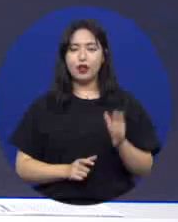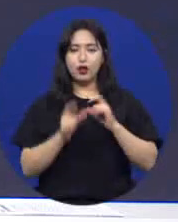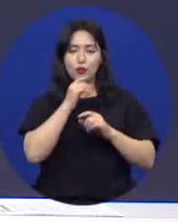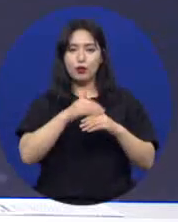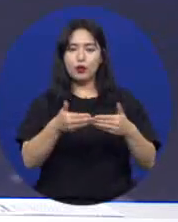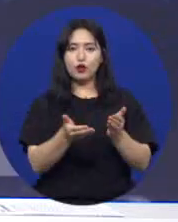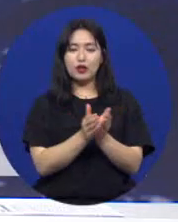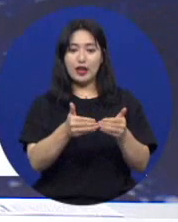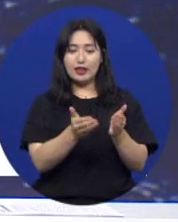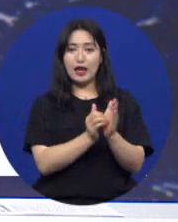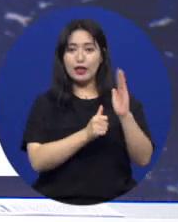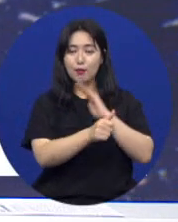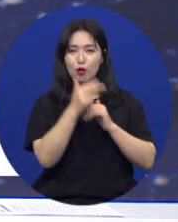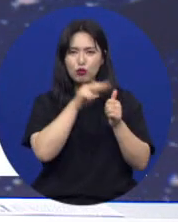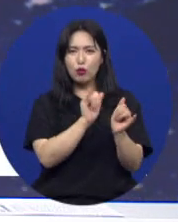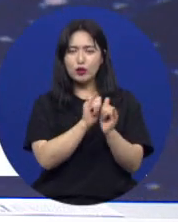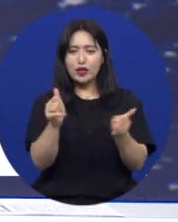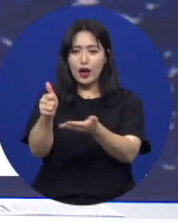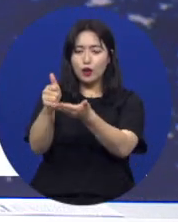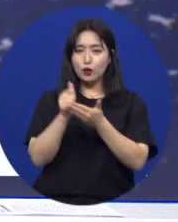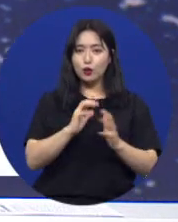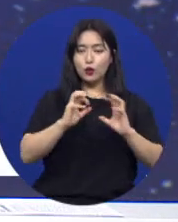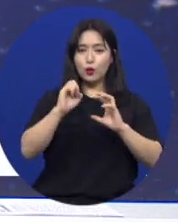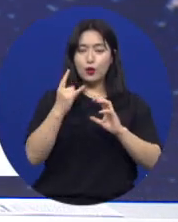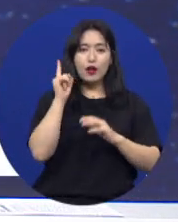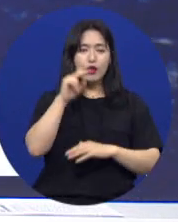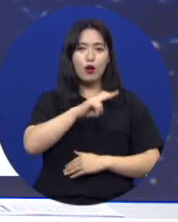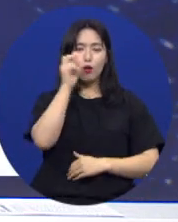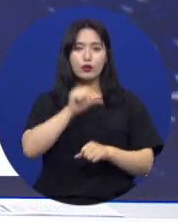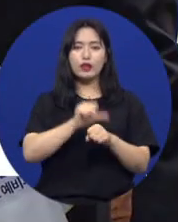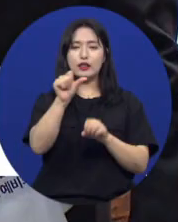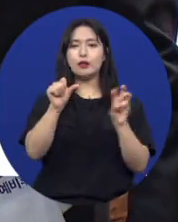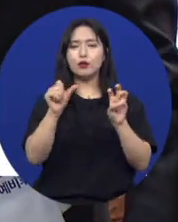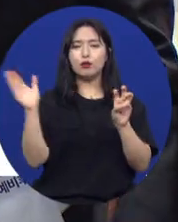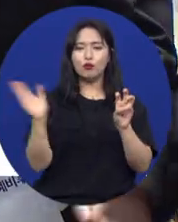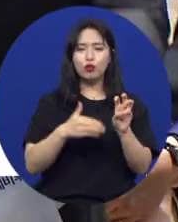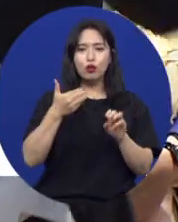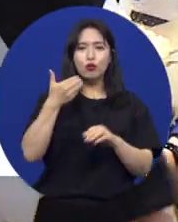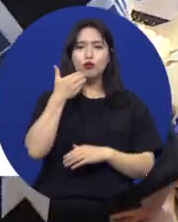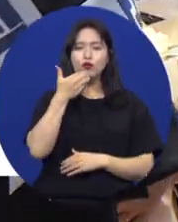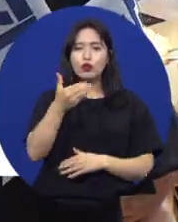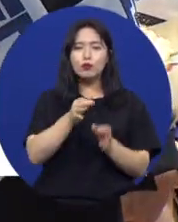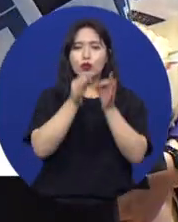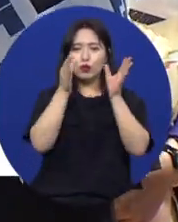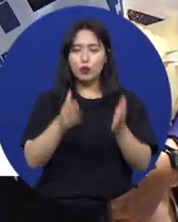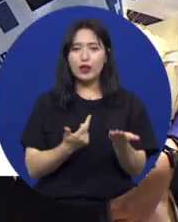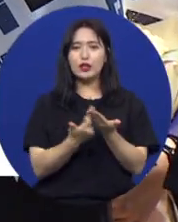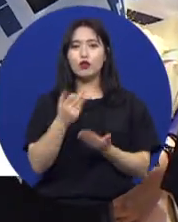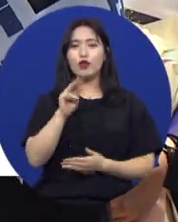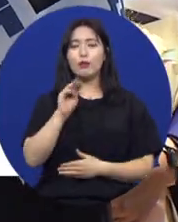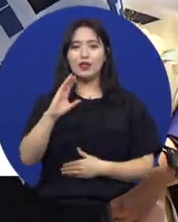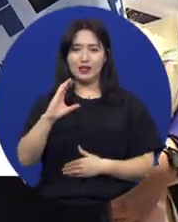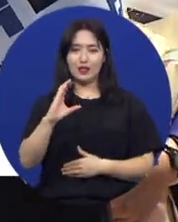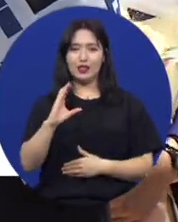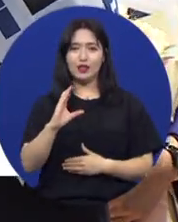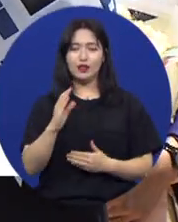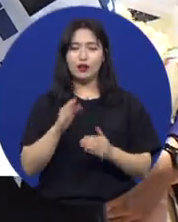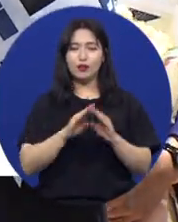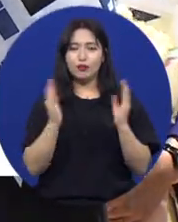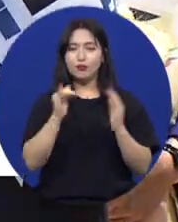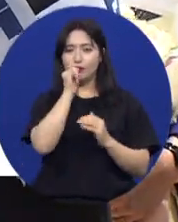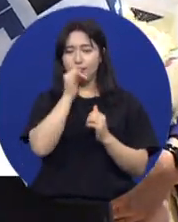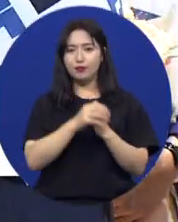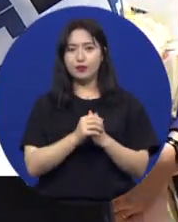더불어민주당 당대표 후보자 초청 토론회가 내일 오후 5시 반부터 90분 동안 제주 MBC에서 열립니다.